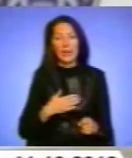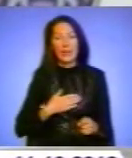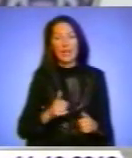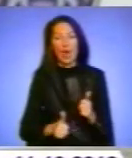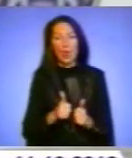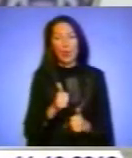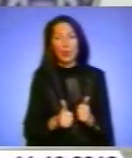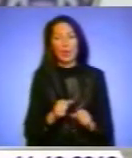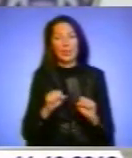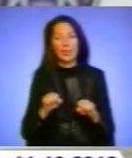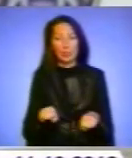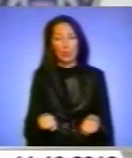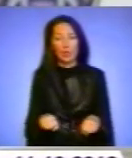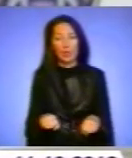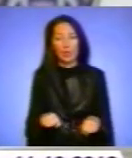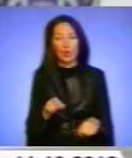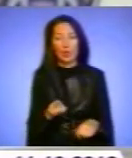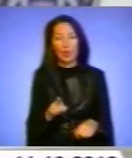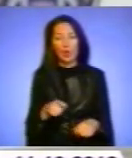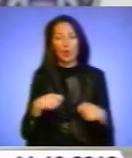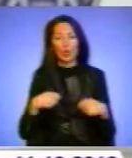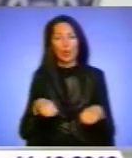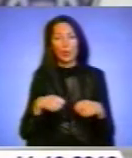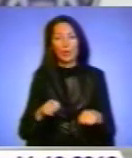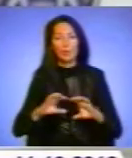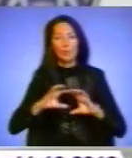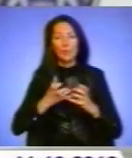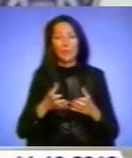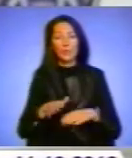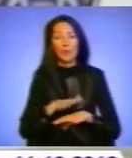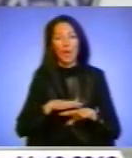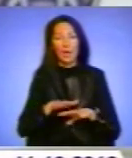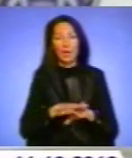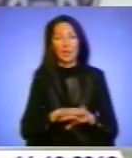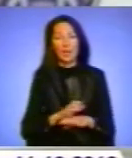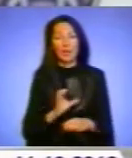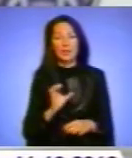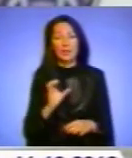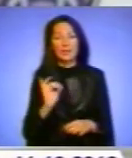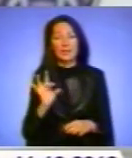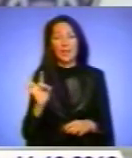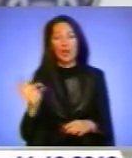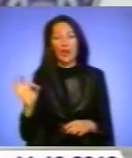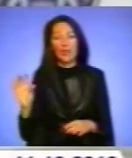конкурентна спроможність, тому що торгувати на світових ринках сировиною